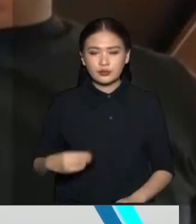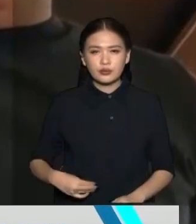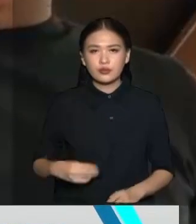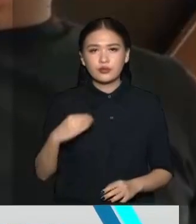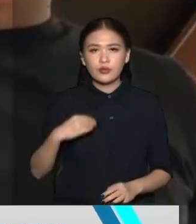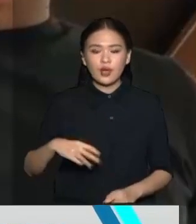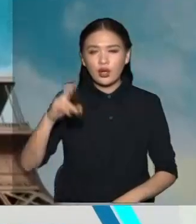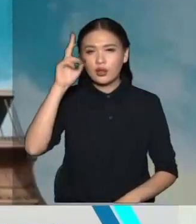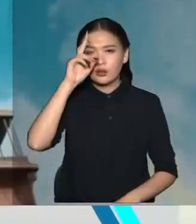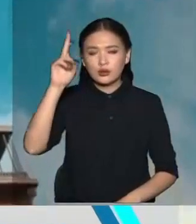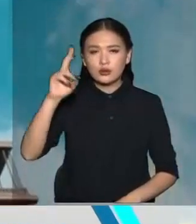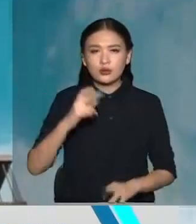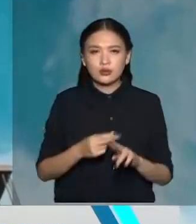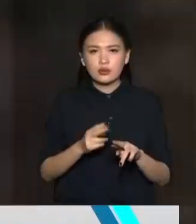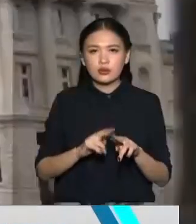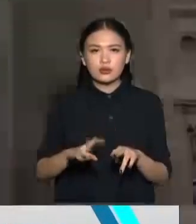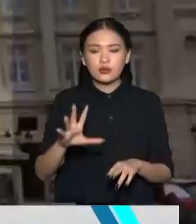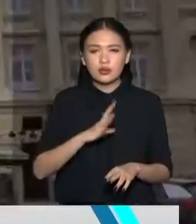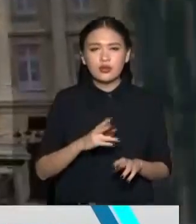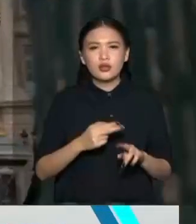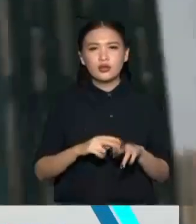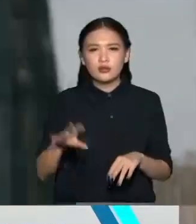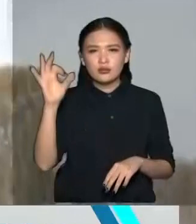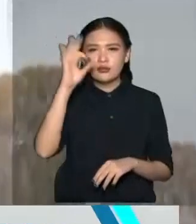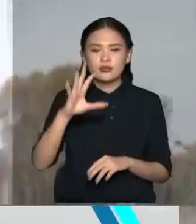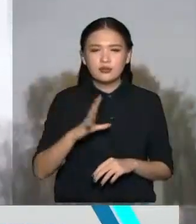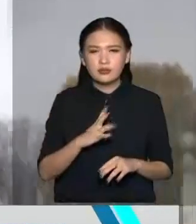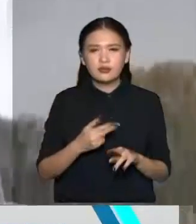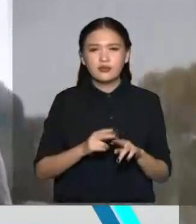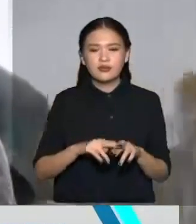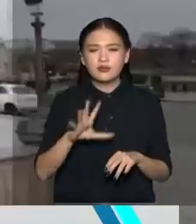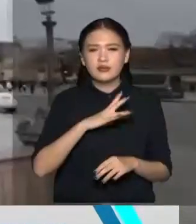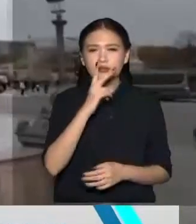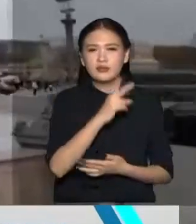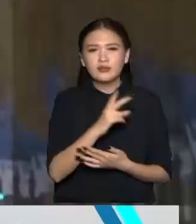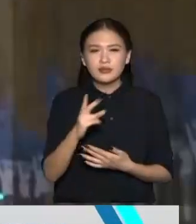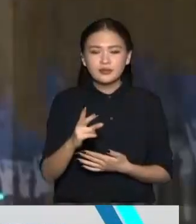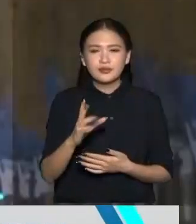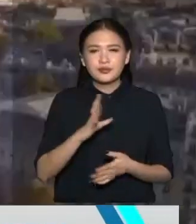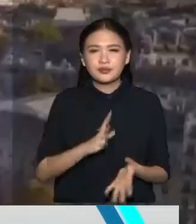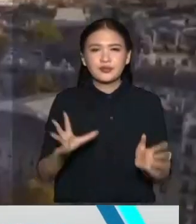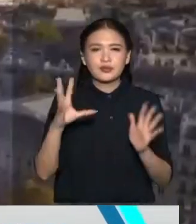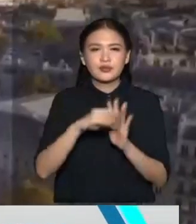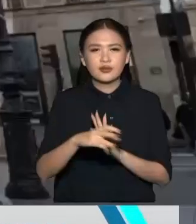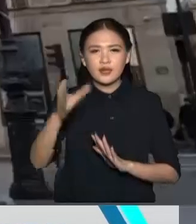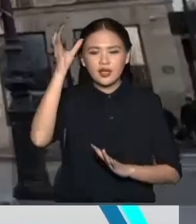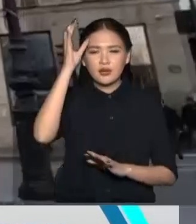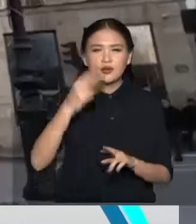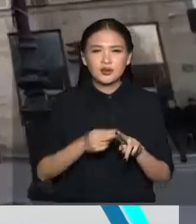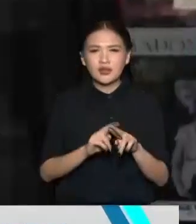Франция мемлекетінің картографтың үлесі өте көп. Және осы мәселе бойынша қазір Брюссельде өзімнің ғылыми